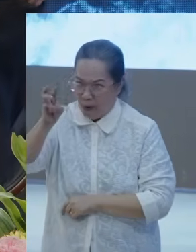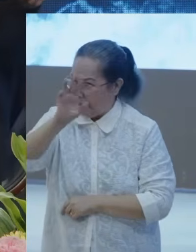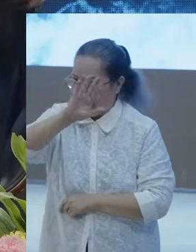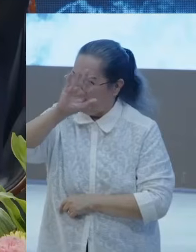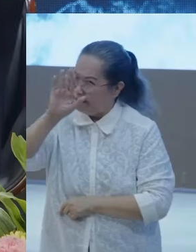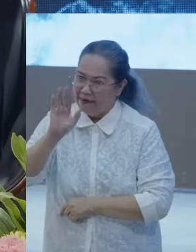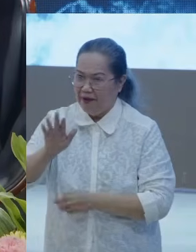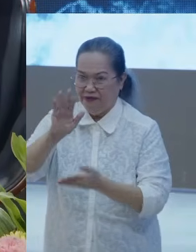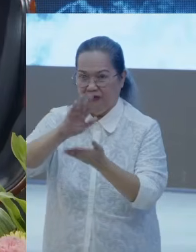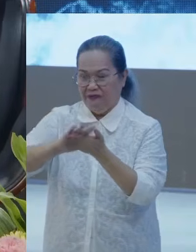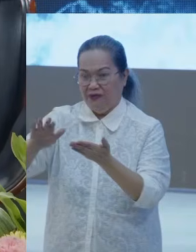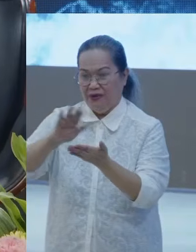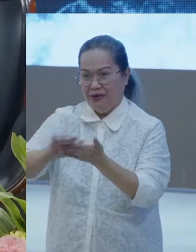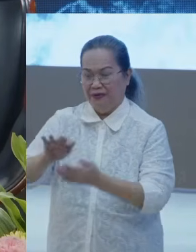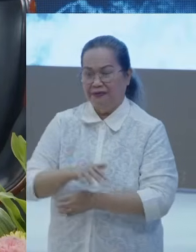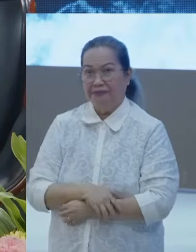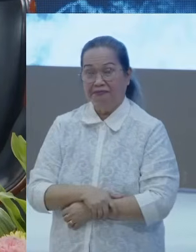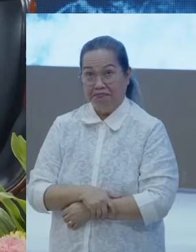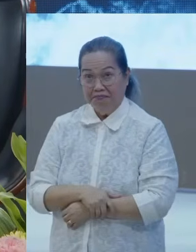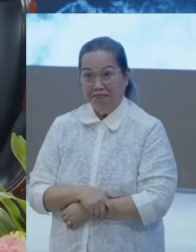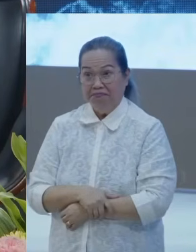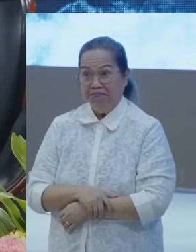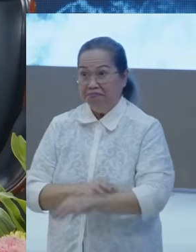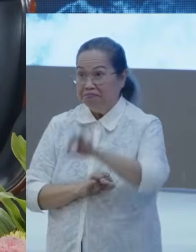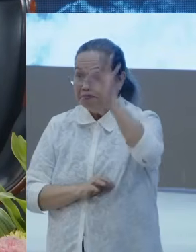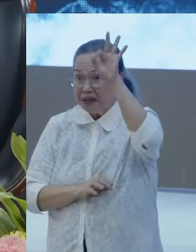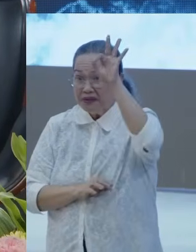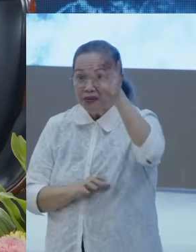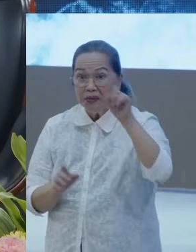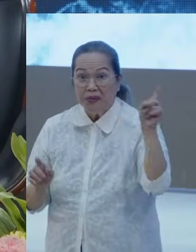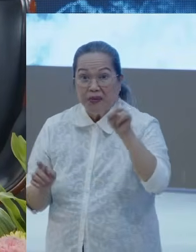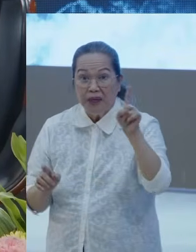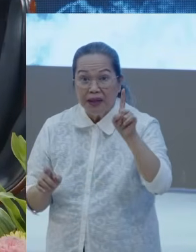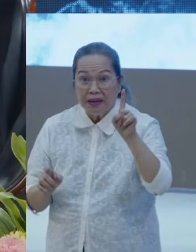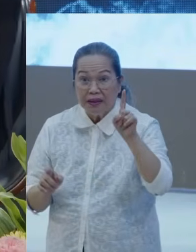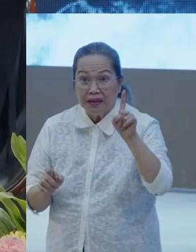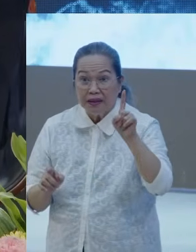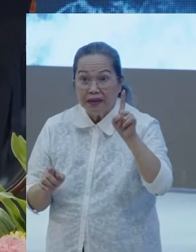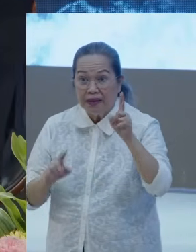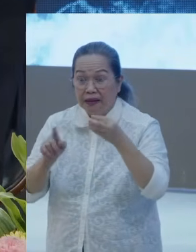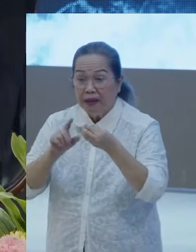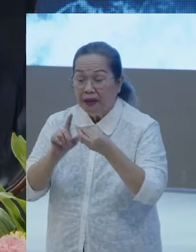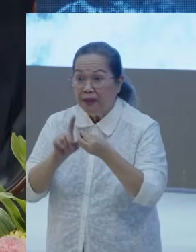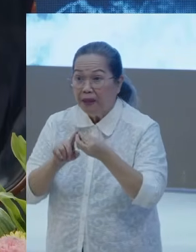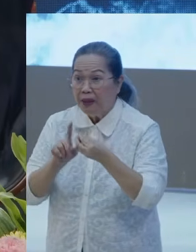So maraming nagtatanong, Pastor, ano pong kapareho nun ngayon?